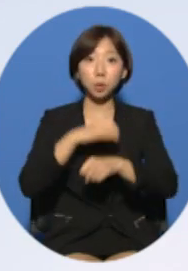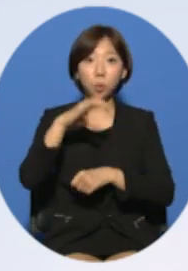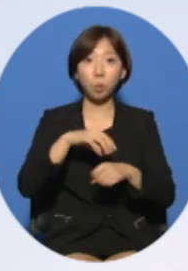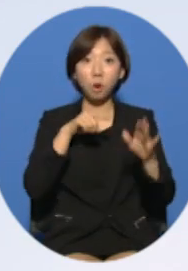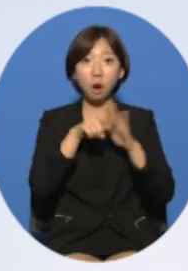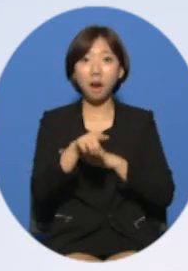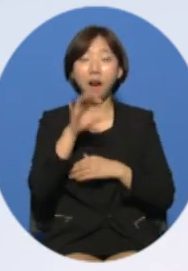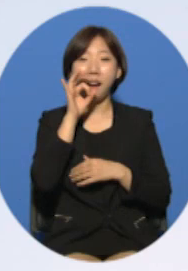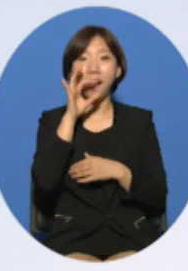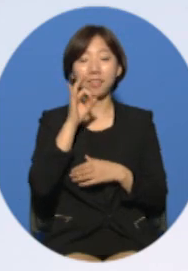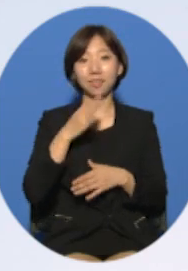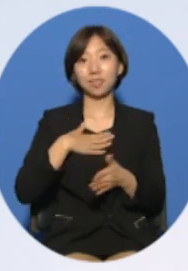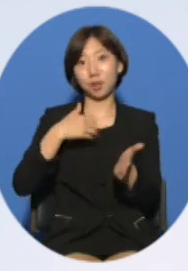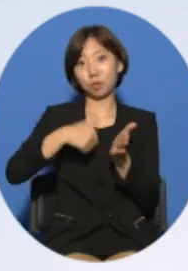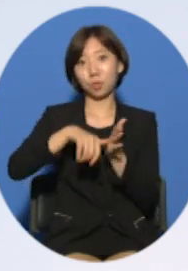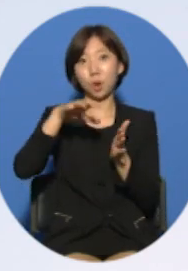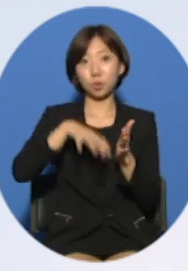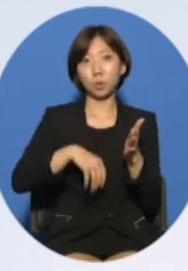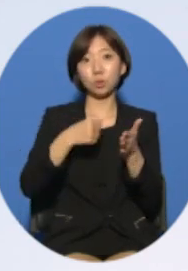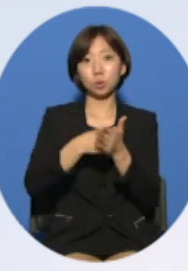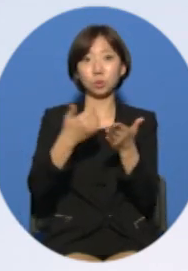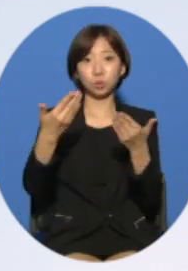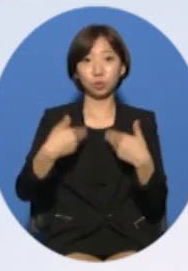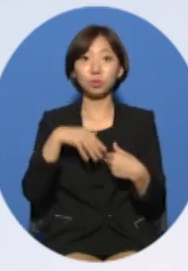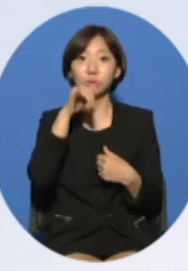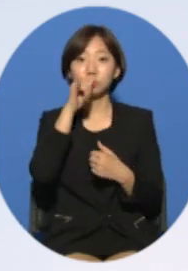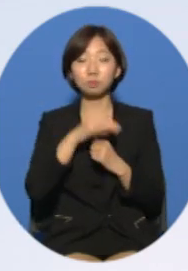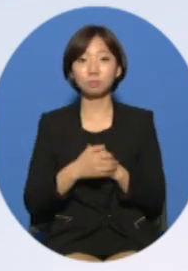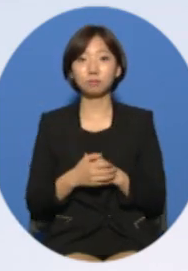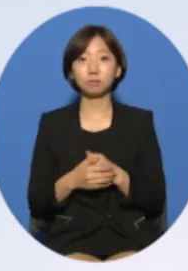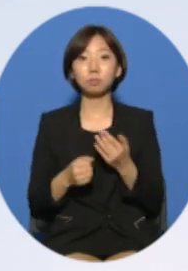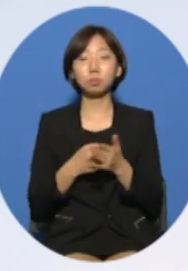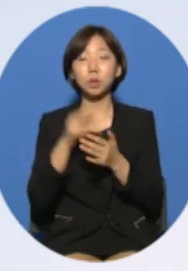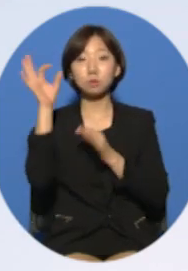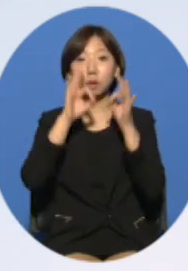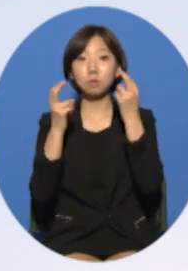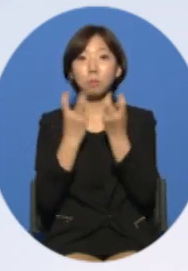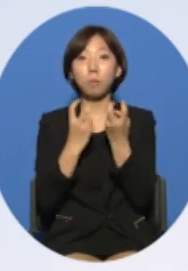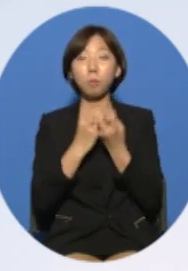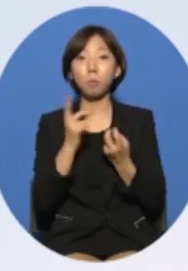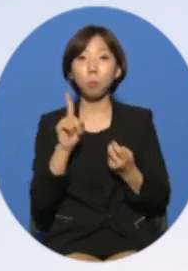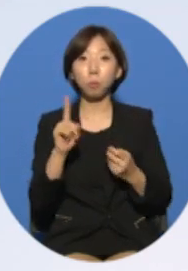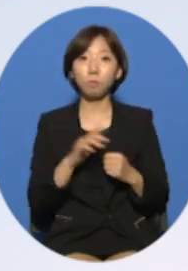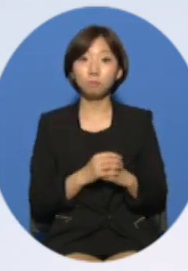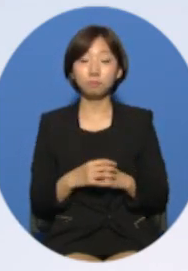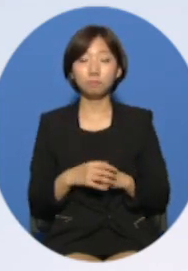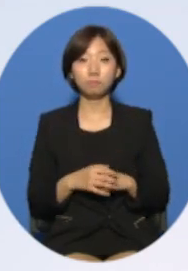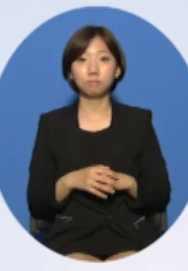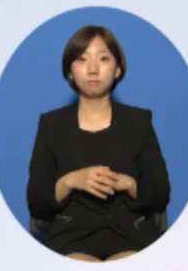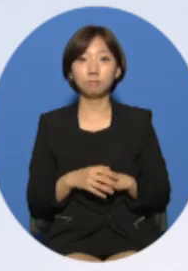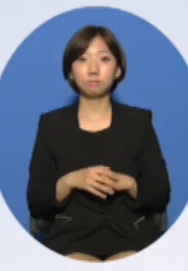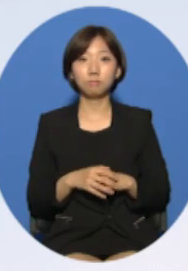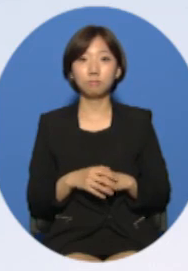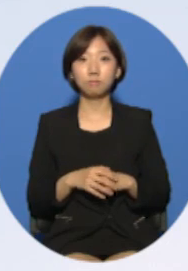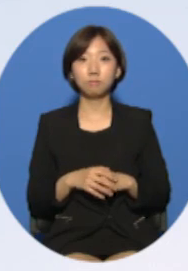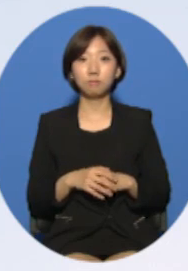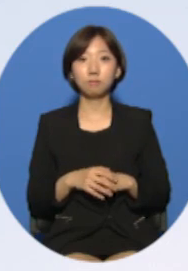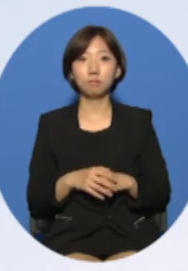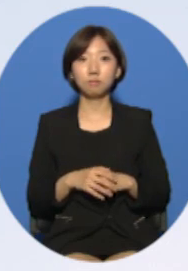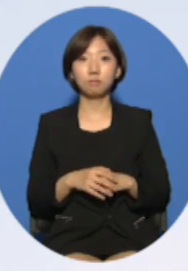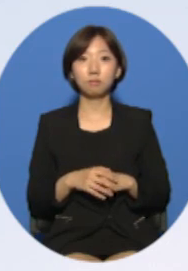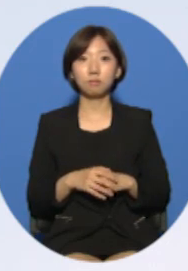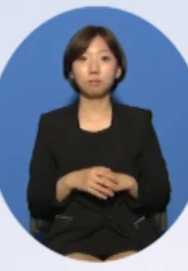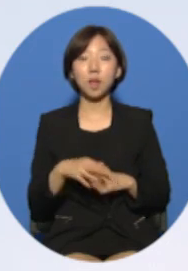내 투표소 찾기는 뭐 여러 가지 방법이 있는데 네. 그 물론 무슨 저기 그 뭐니까